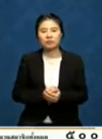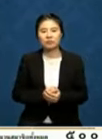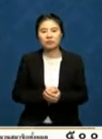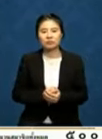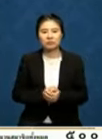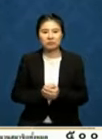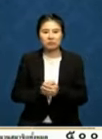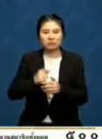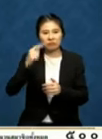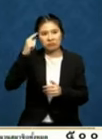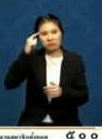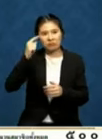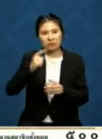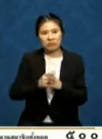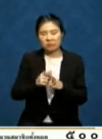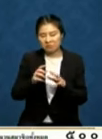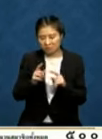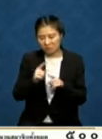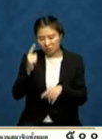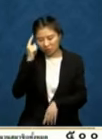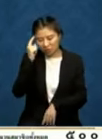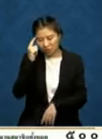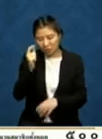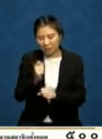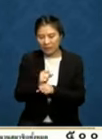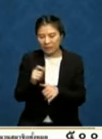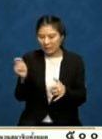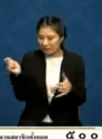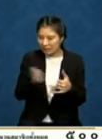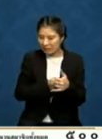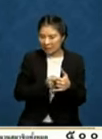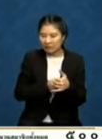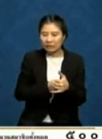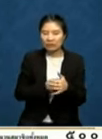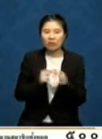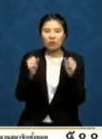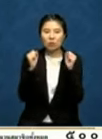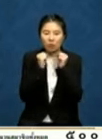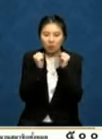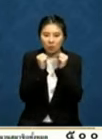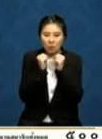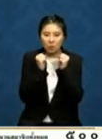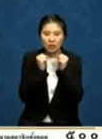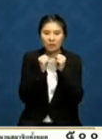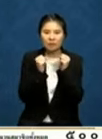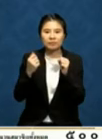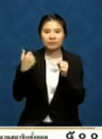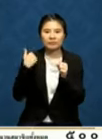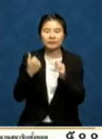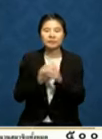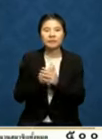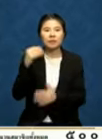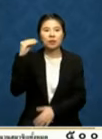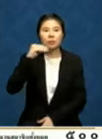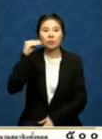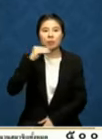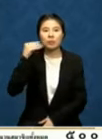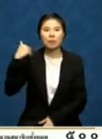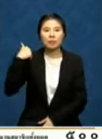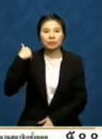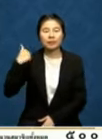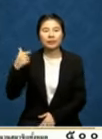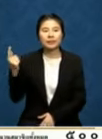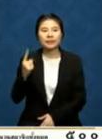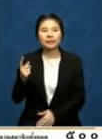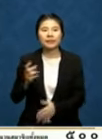ณเยื่อหุ้มสมองที่เป็นเหมือนสัญญาณของการถูกคุกคามและการหวาดกลัว การทำถูกบ่อยครั้งก็ส่งผลต่